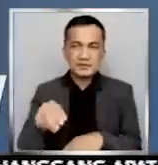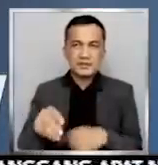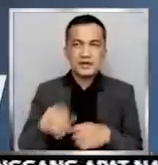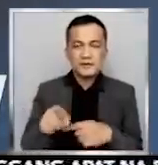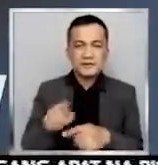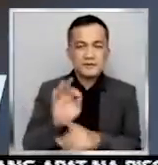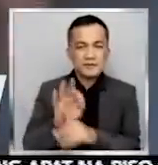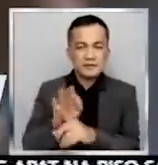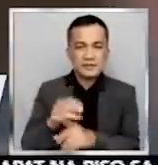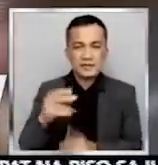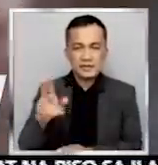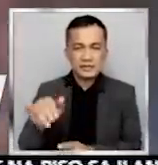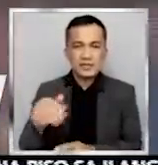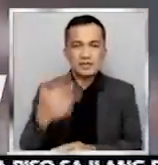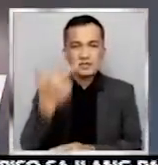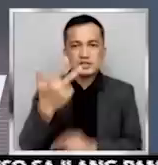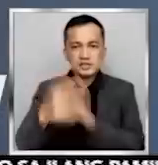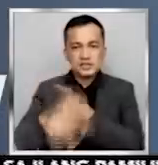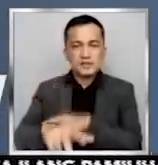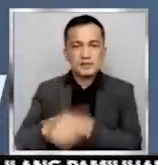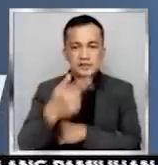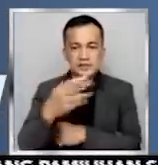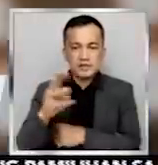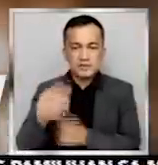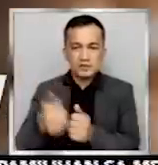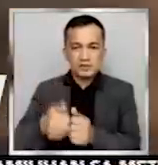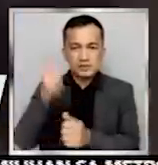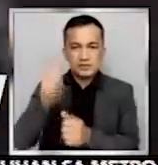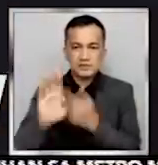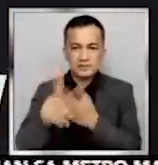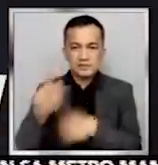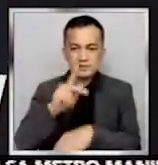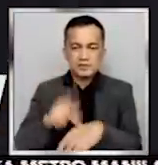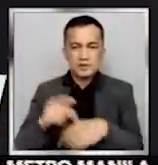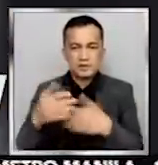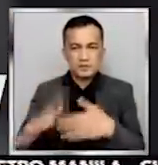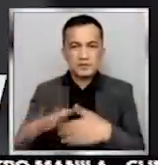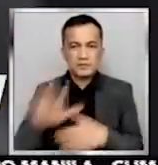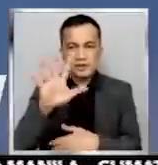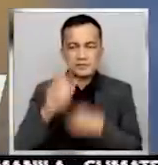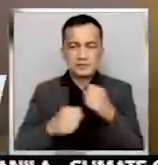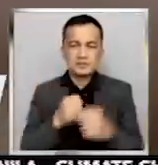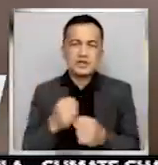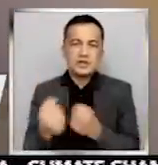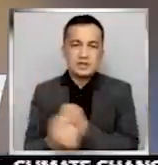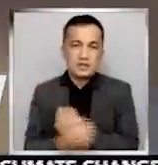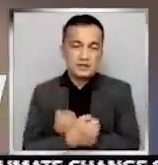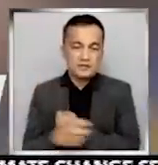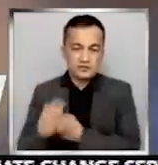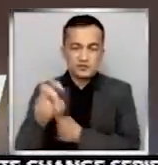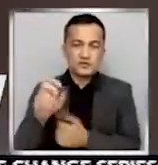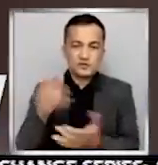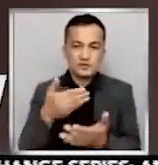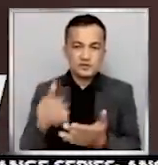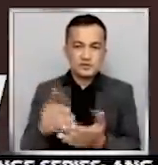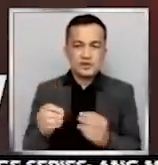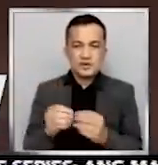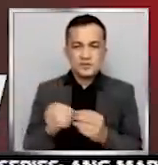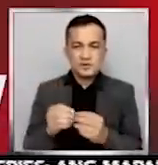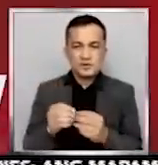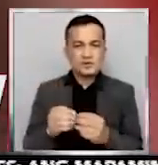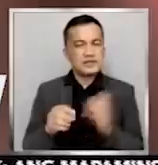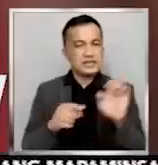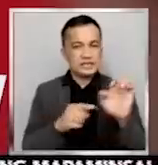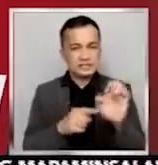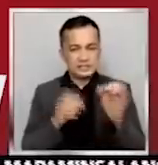3-time Grammy winner sa kanyang pagbabalik bansa after 5 years for his Love on Tour concert. Mas naging extra special din ito